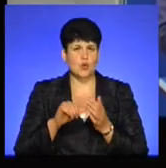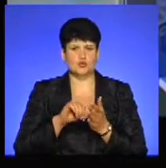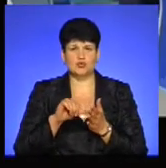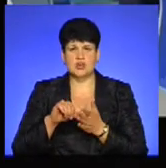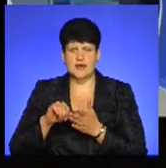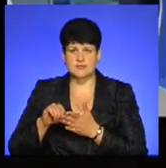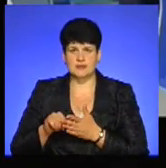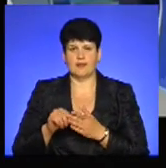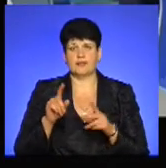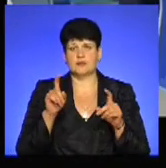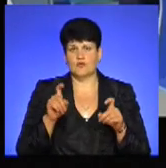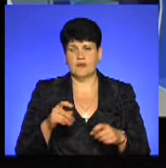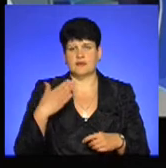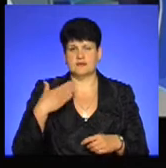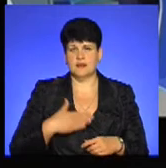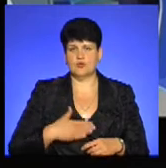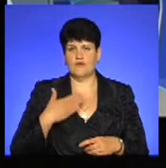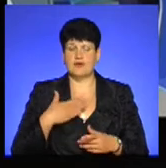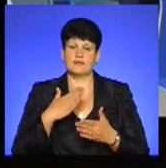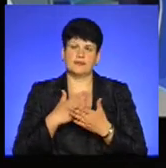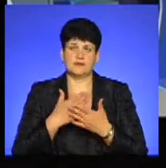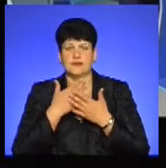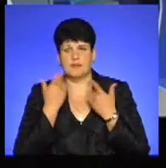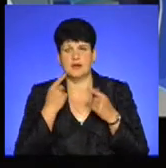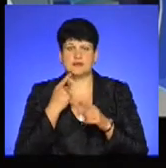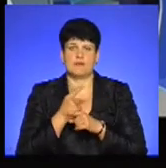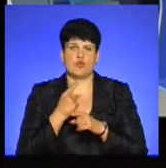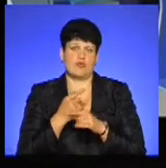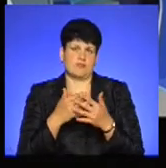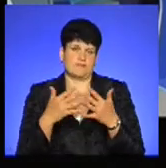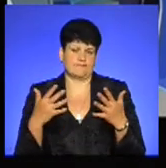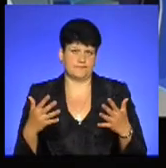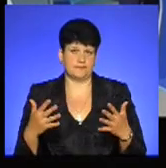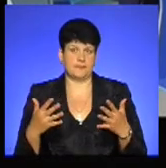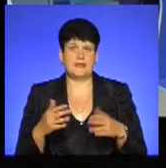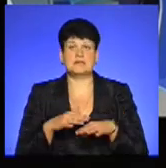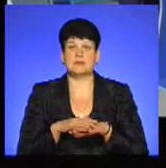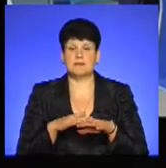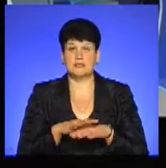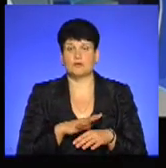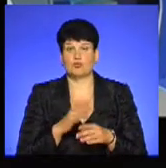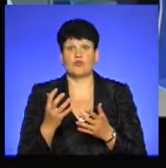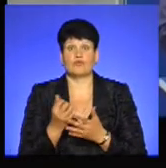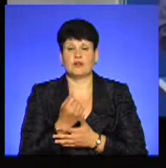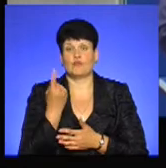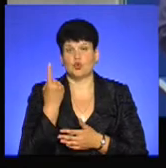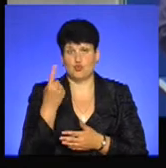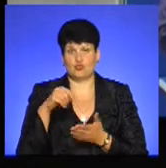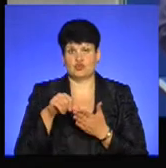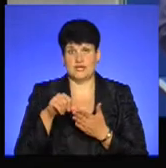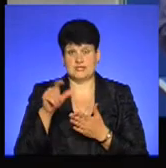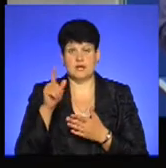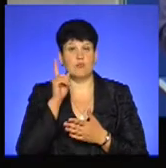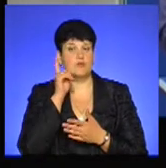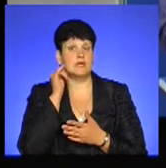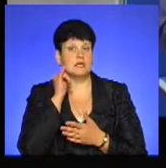сканували на предмет наявності чи відсутності в нього заборонених засобів. З математики було виявлено в одного учасника мобільний